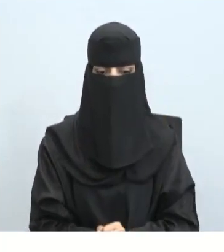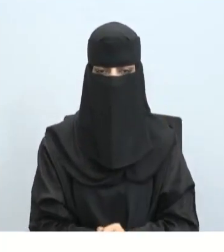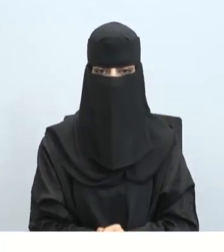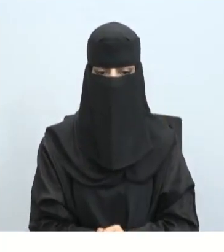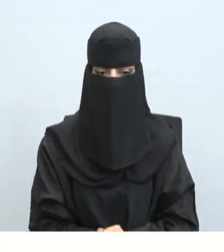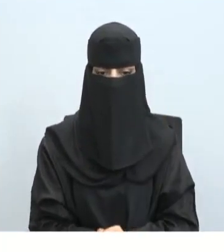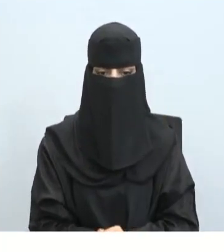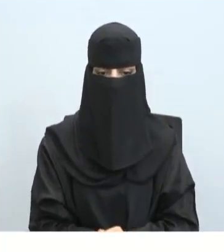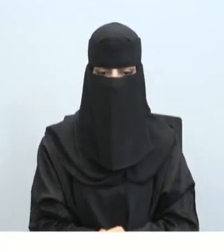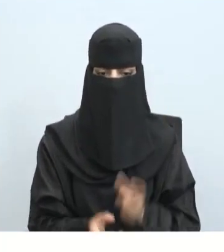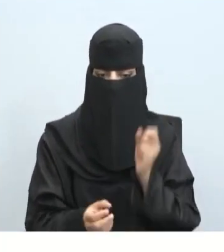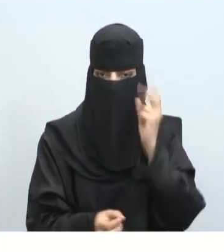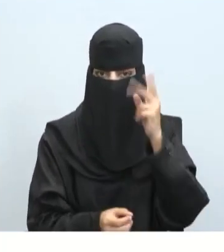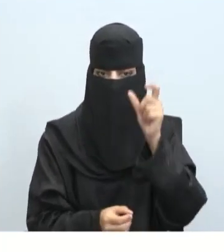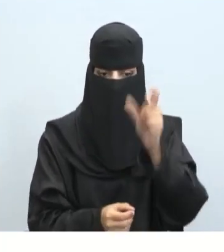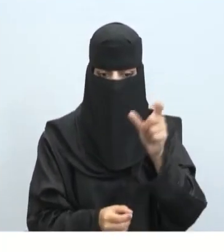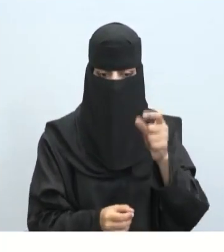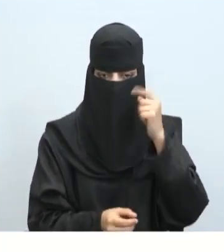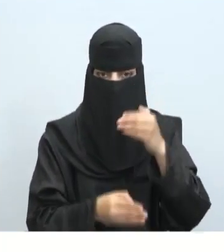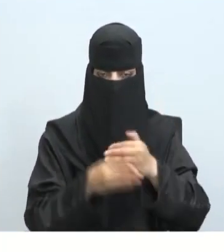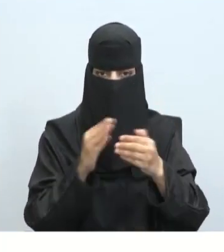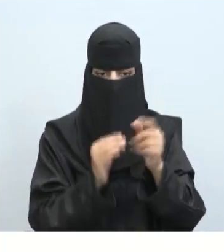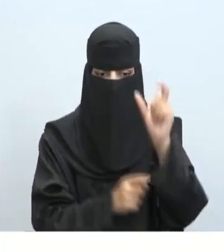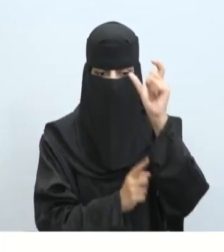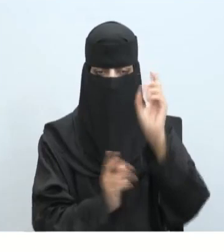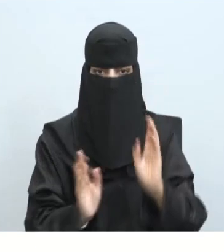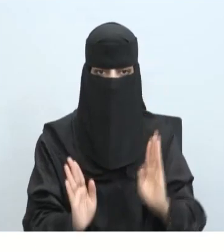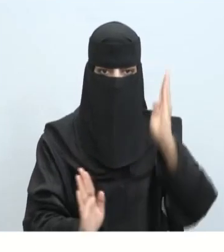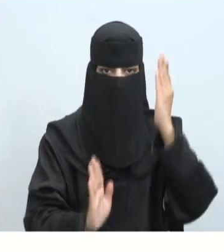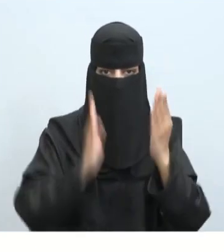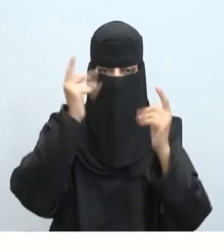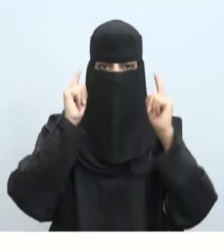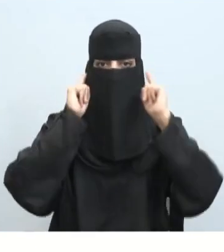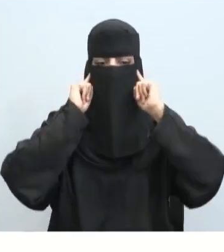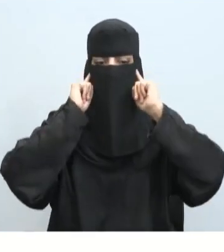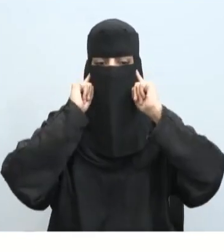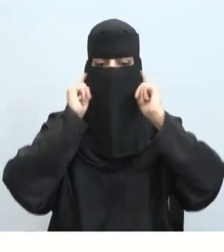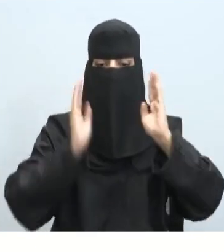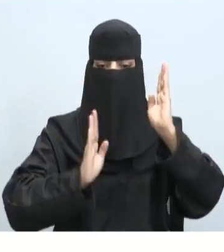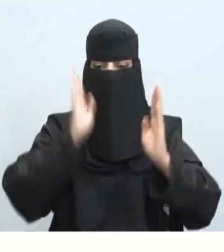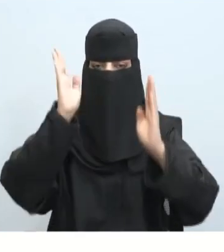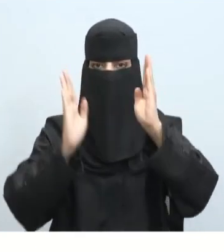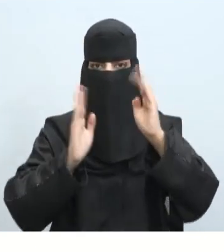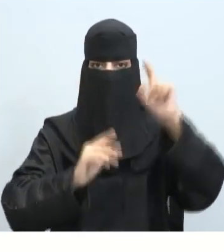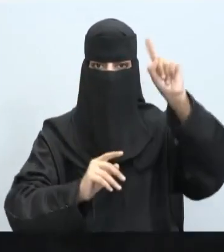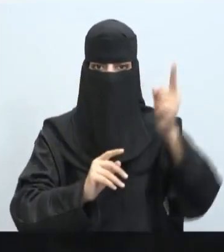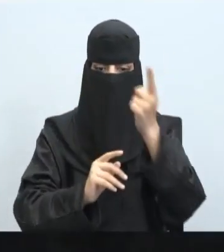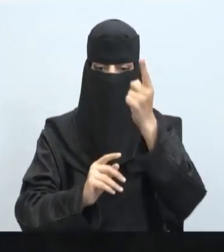الاسلاميه فابدع المسلمون في اقامه الماذن والاعمده